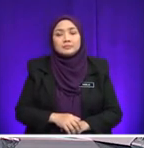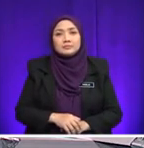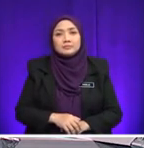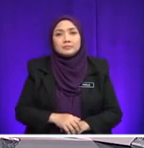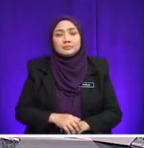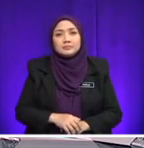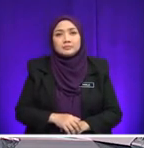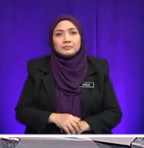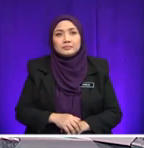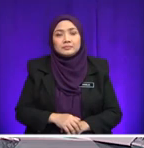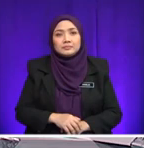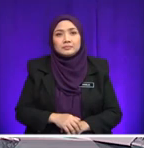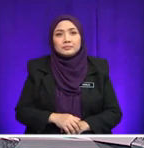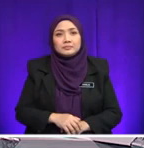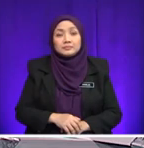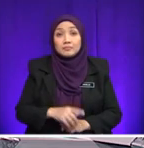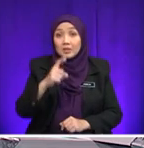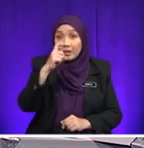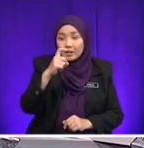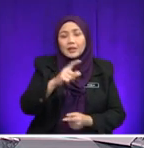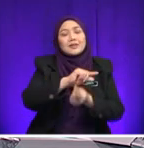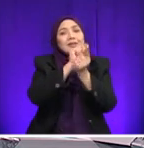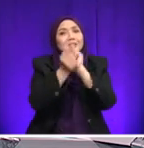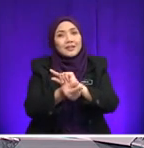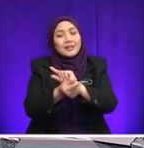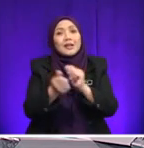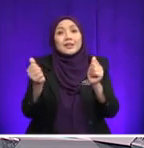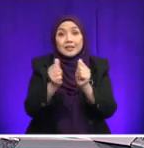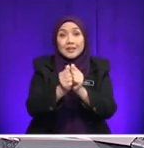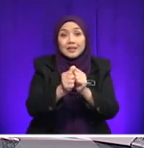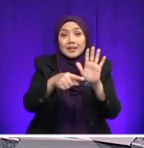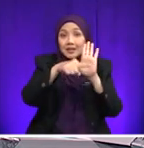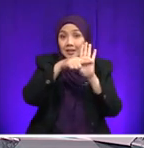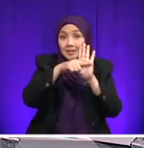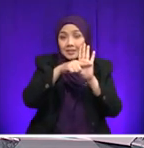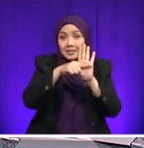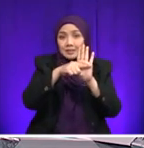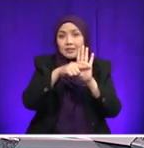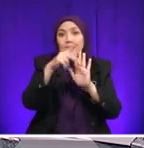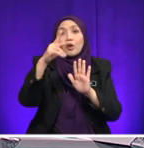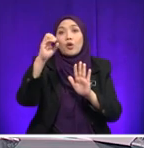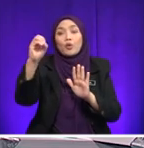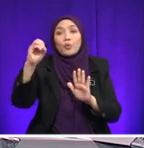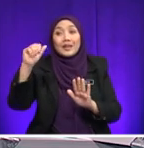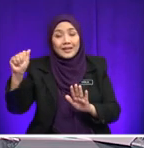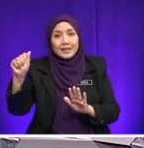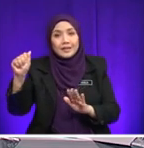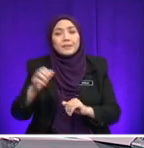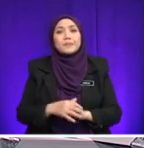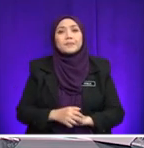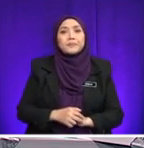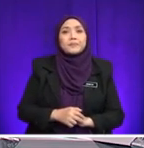jadi pada X ini kita gantikan dengan negatif si cos e jadi kita dapat lah